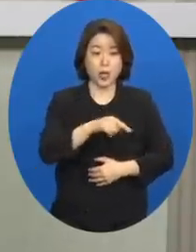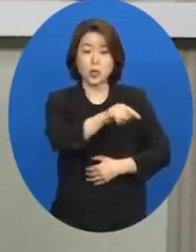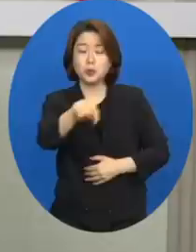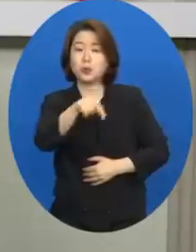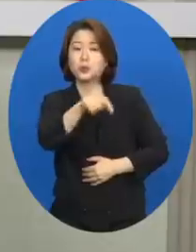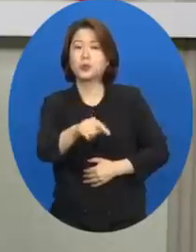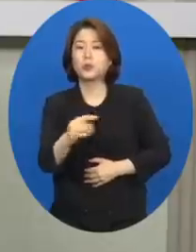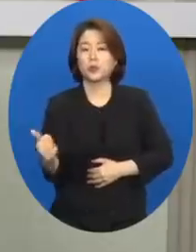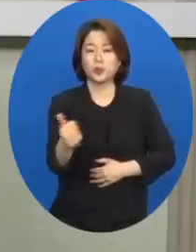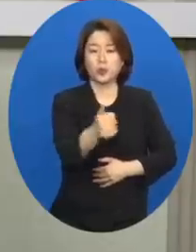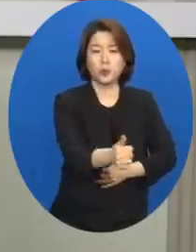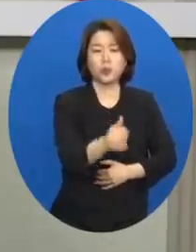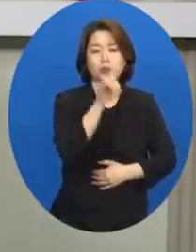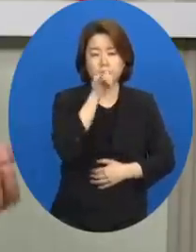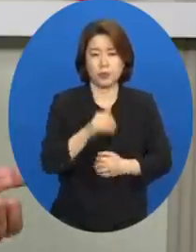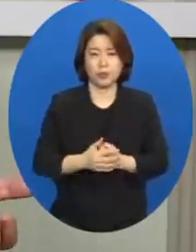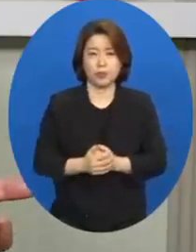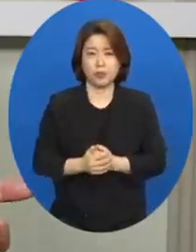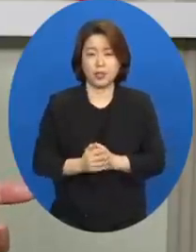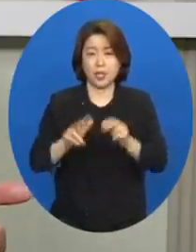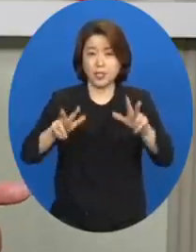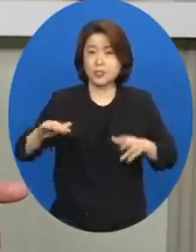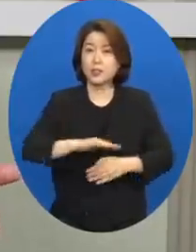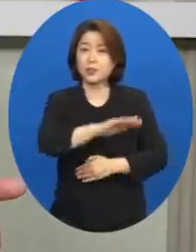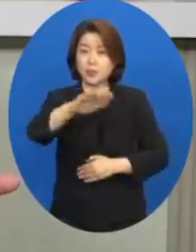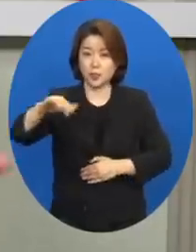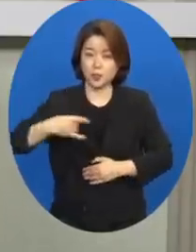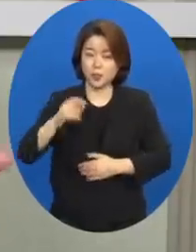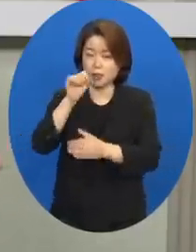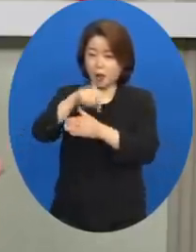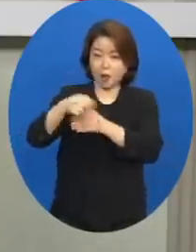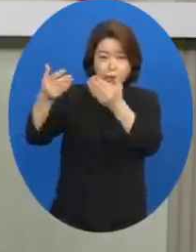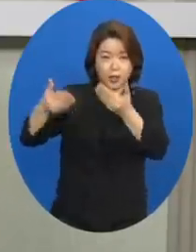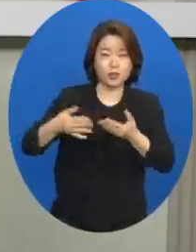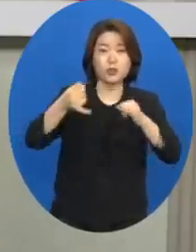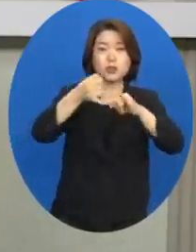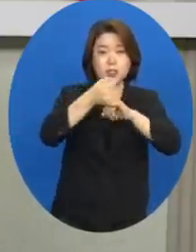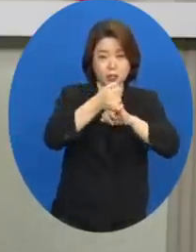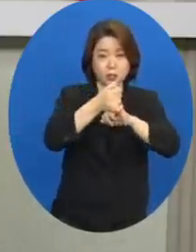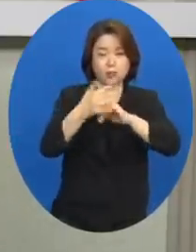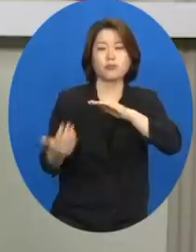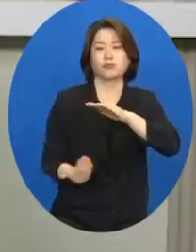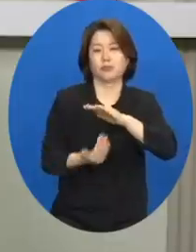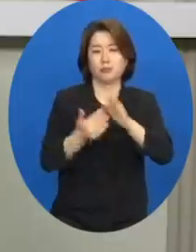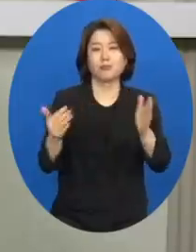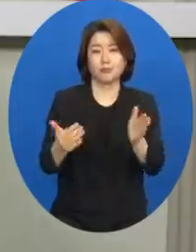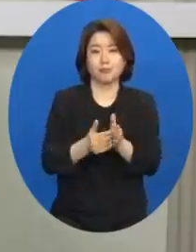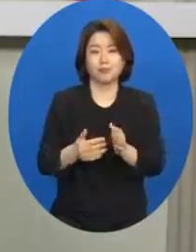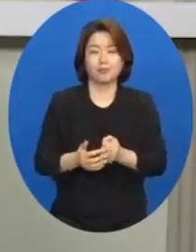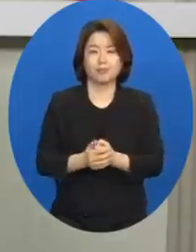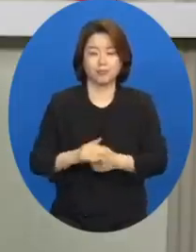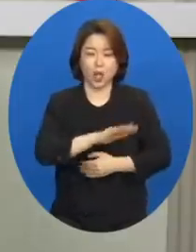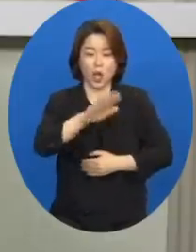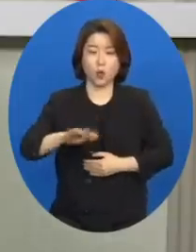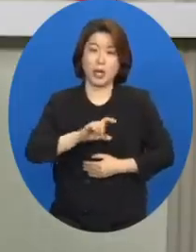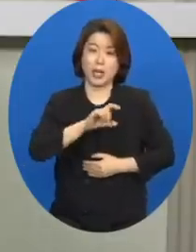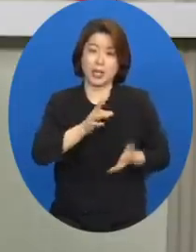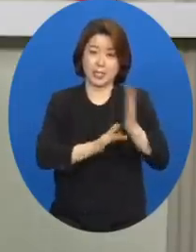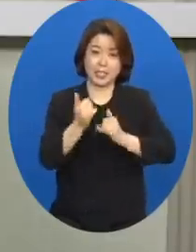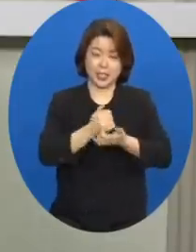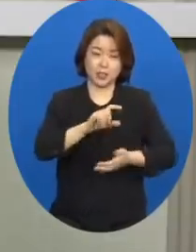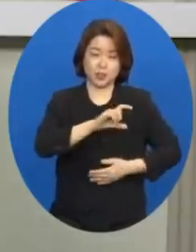있느니라 지금 우리의 길 허락하신 약속이고 성취 입니다 우리가 예수님의 이름으로